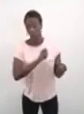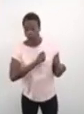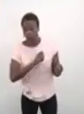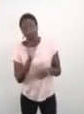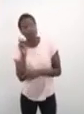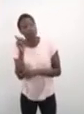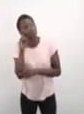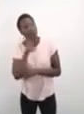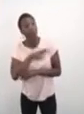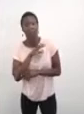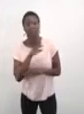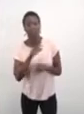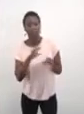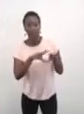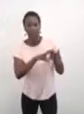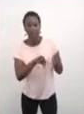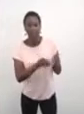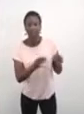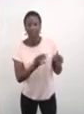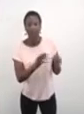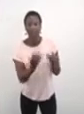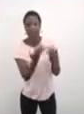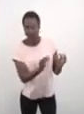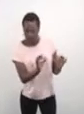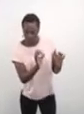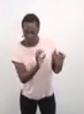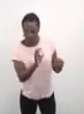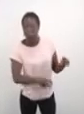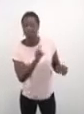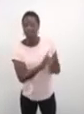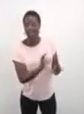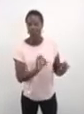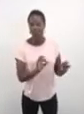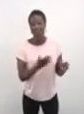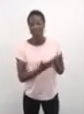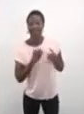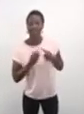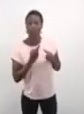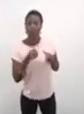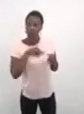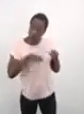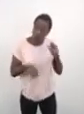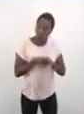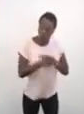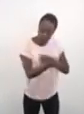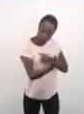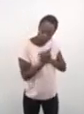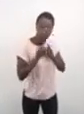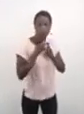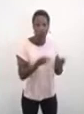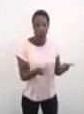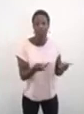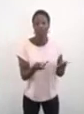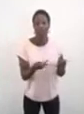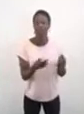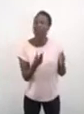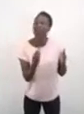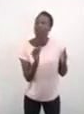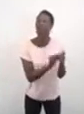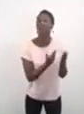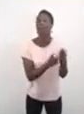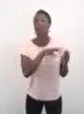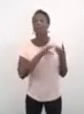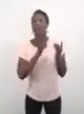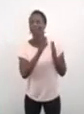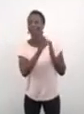faut stabiliser ces effectifs et c'est très important et nous leur annonçons dès le départ. Cette mesure a été faite par décret par le